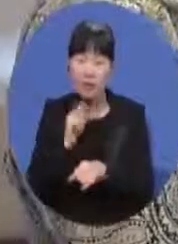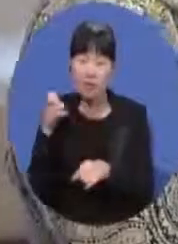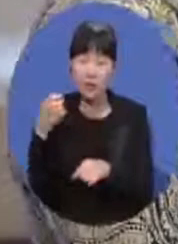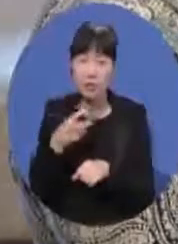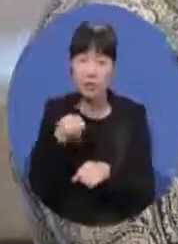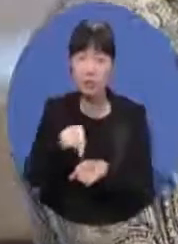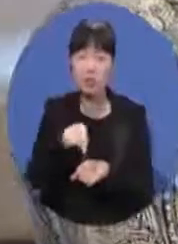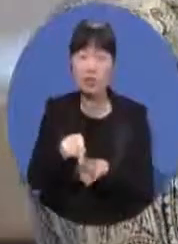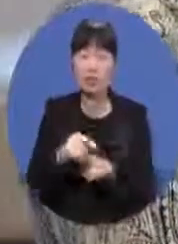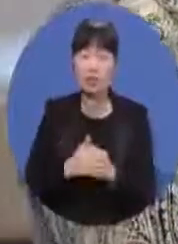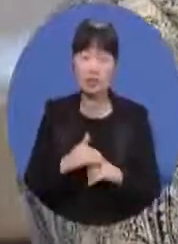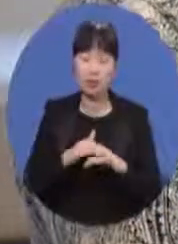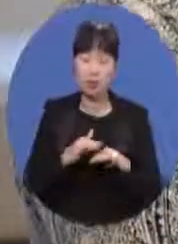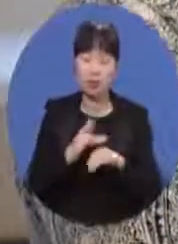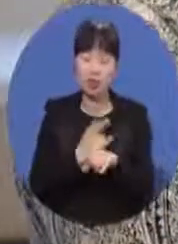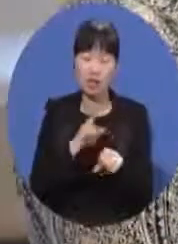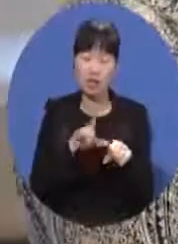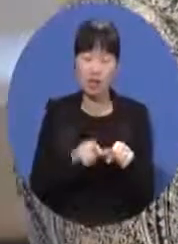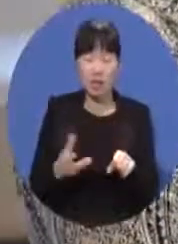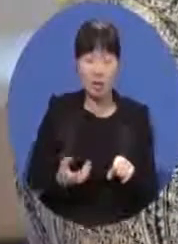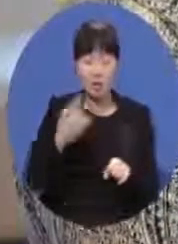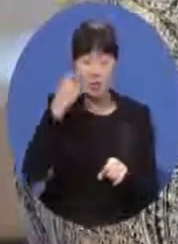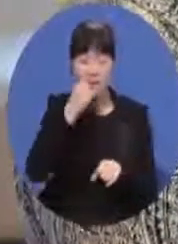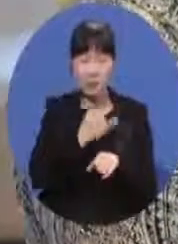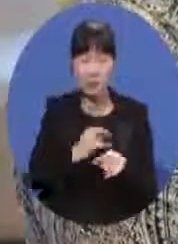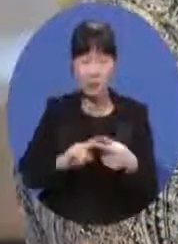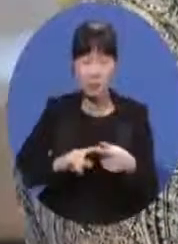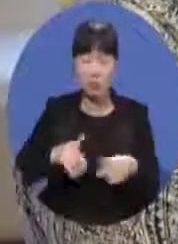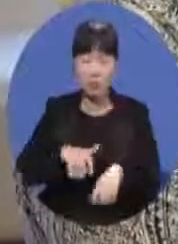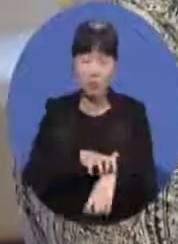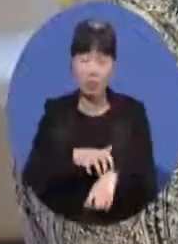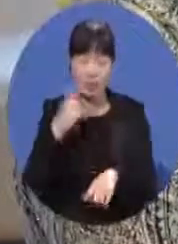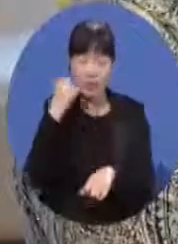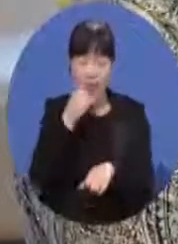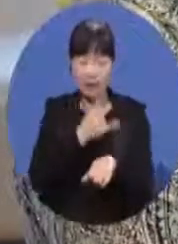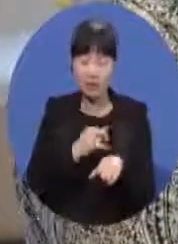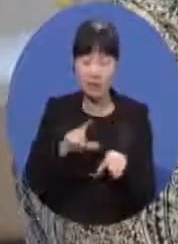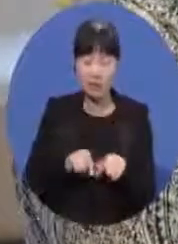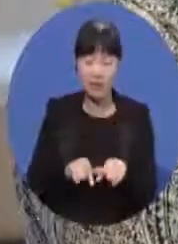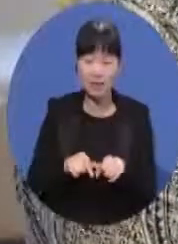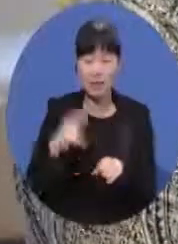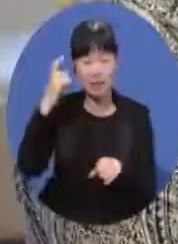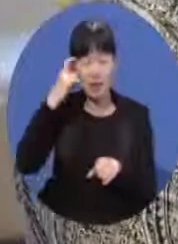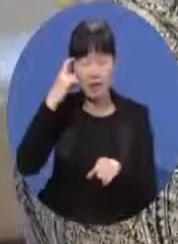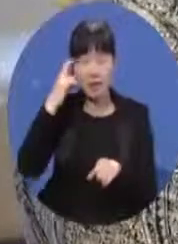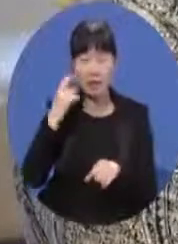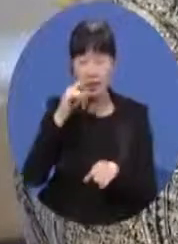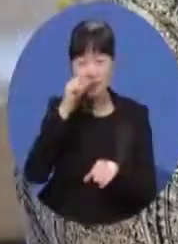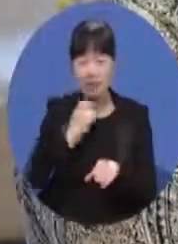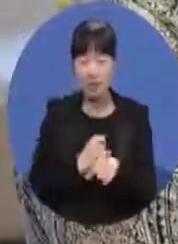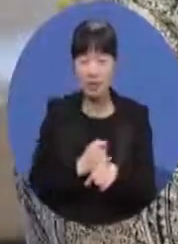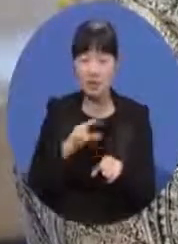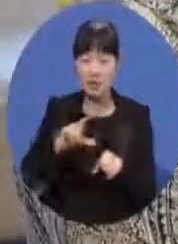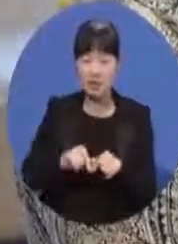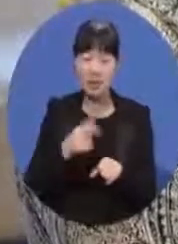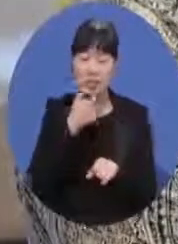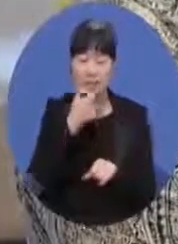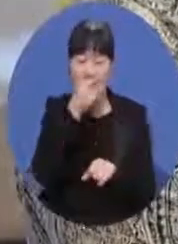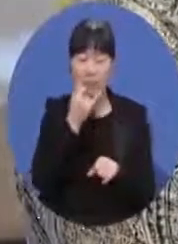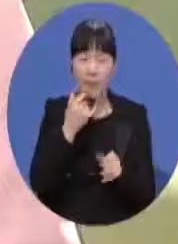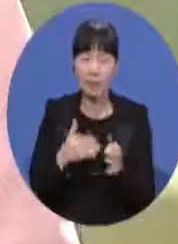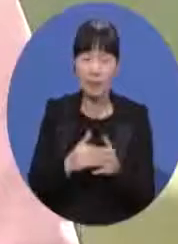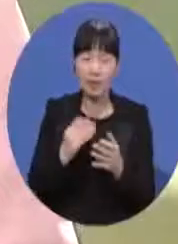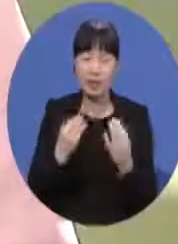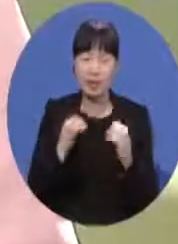아니면 그 이렇게 처리하면서 좀 아픔을 느낀다든지 불편한 그런 걸 느낄 때 감각에 대한 예민성 높은 애들이 그걸 네. 싫어할 수도 있고